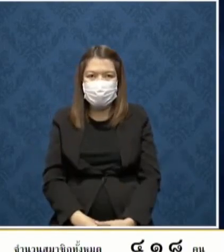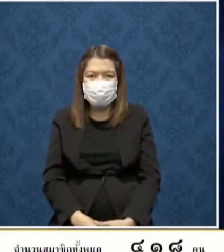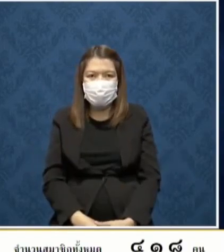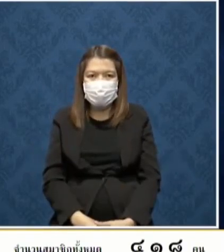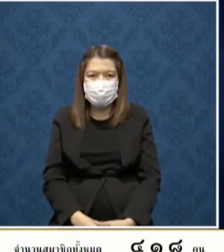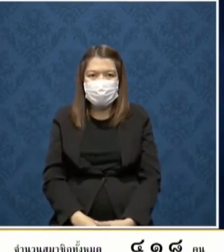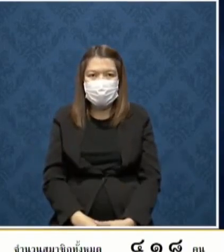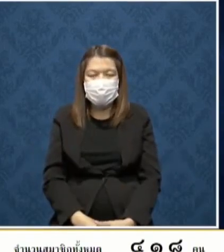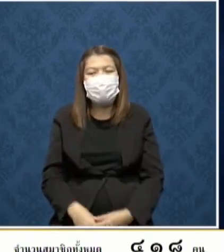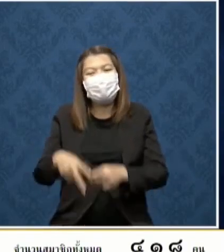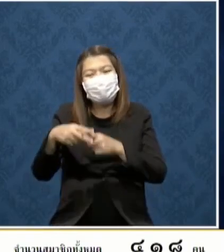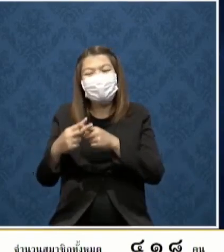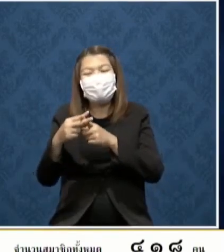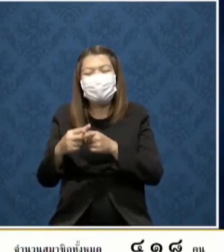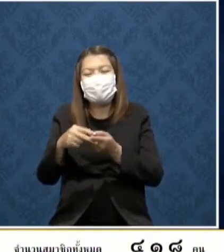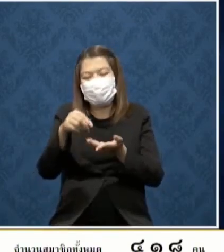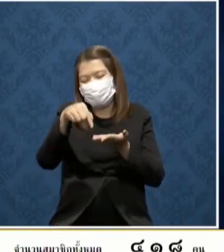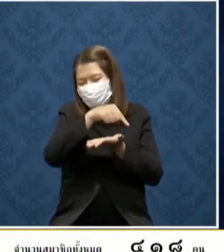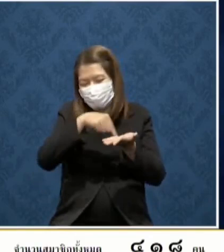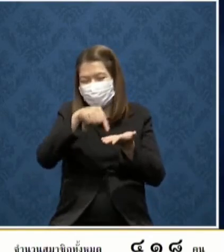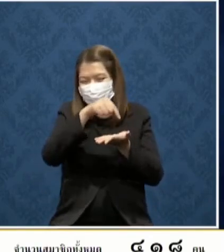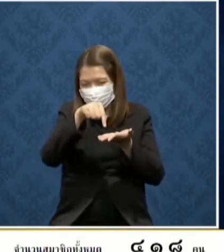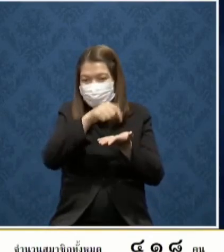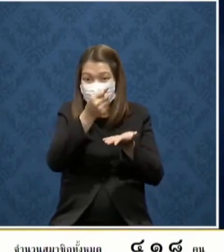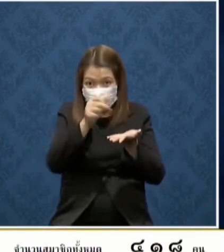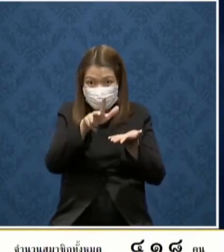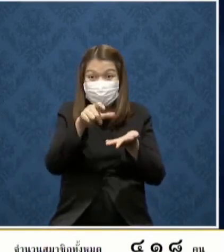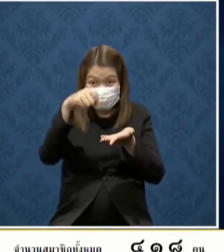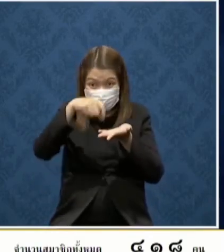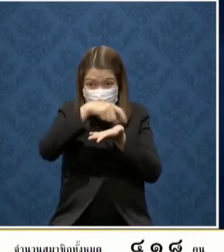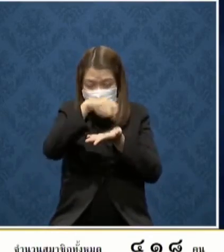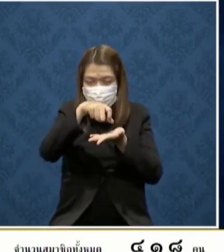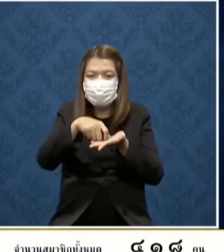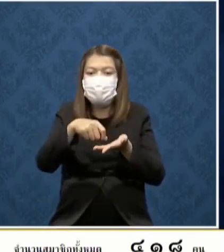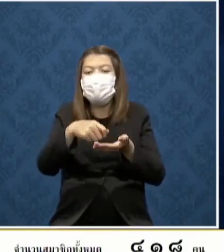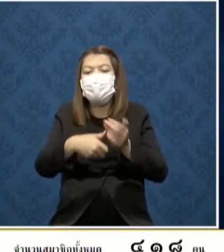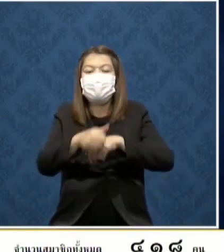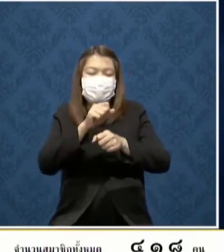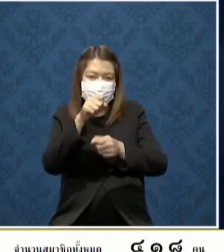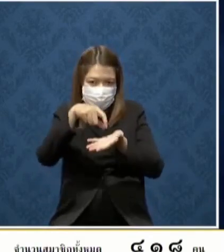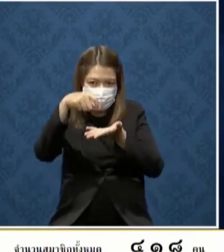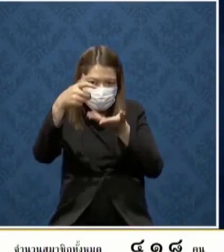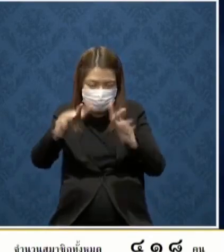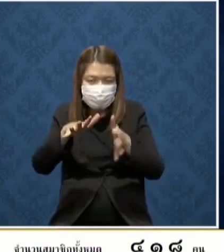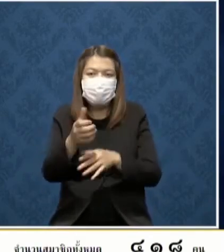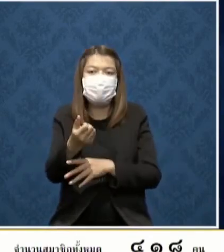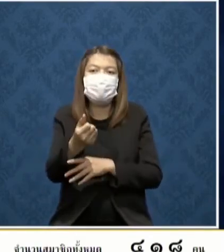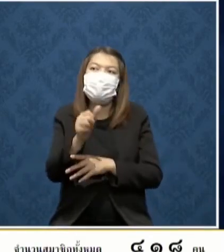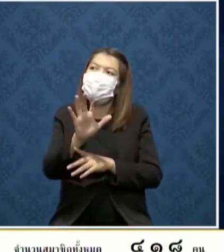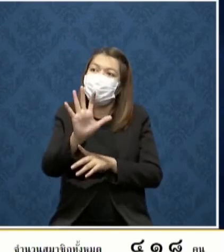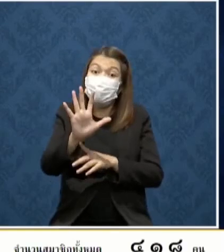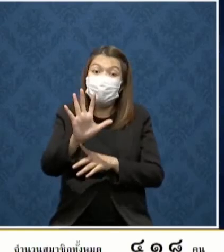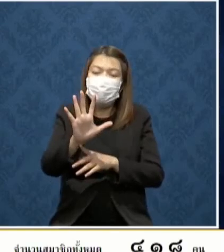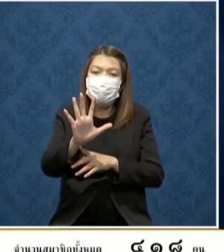กองแผนการชงบอกว ต้ซม 13 จุเว้ยกวมอูก็บอกว่า ลงมซ่อมไปแล้ว 15 จุดฟงดู ดี